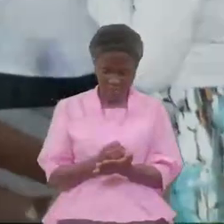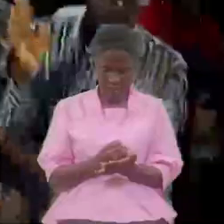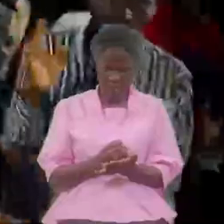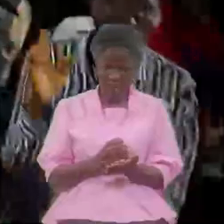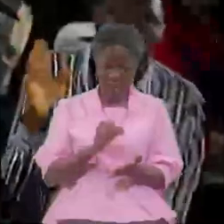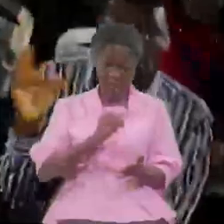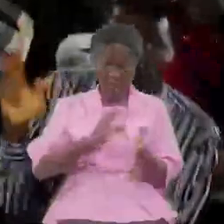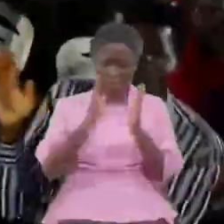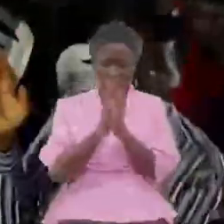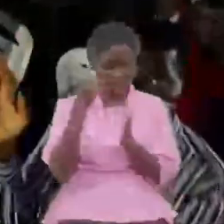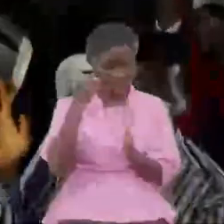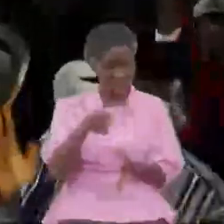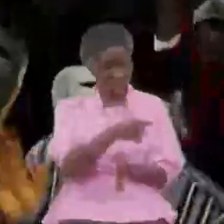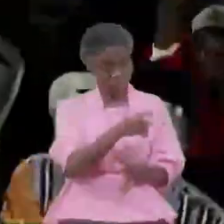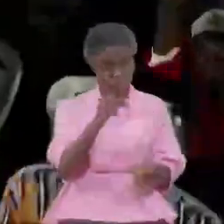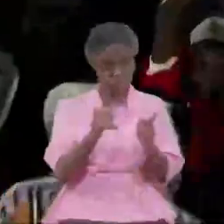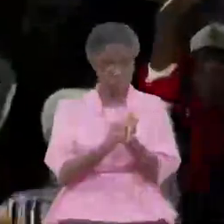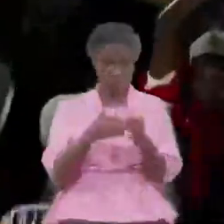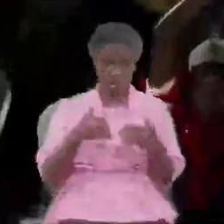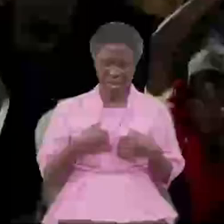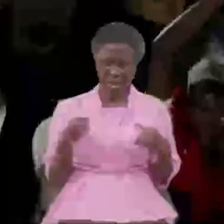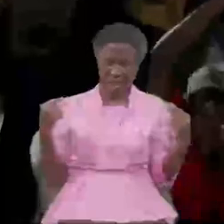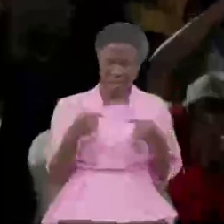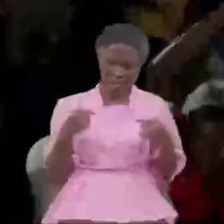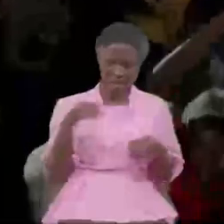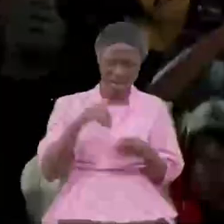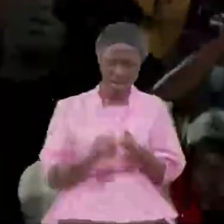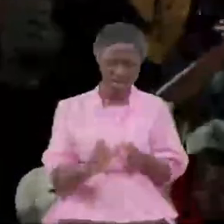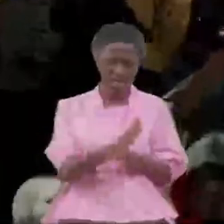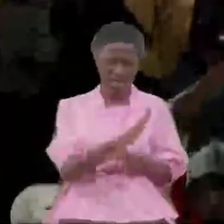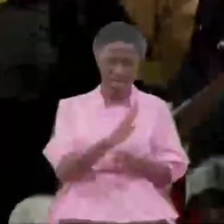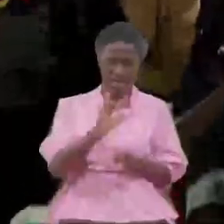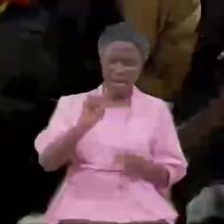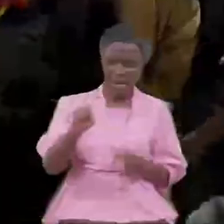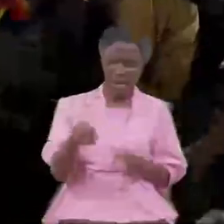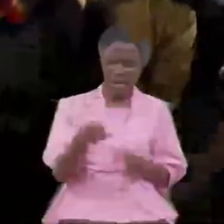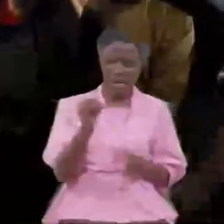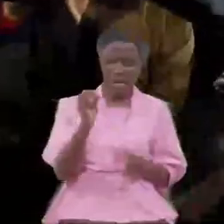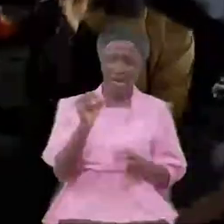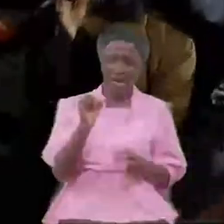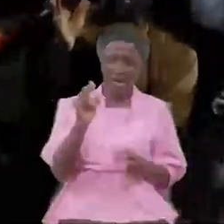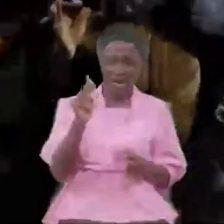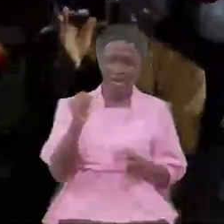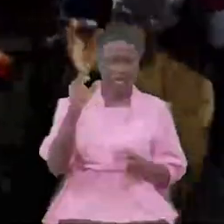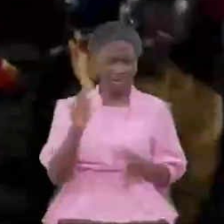Ceux qui ont les douleurs à leur jointure, les douleurs d'arthrite,